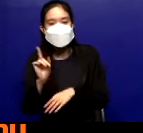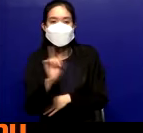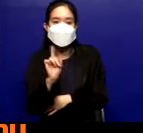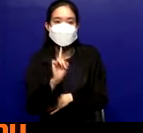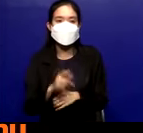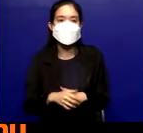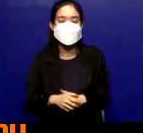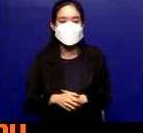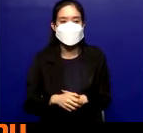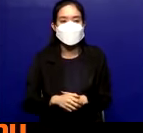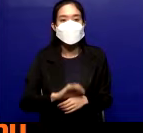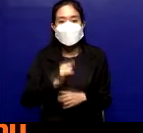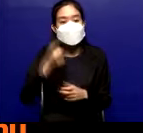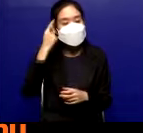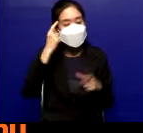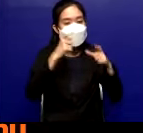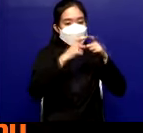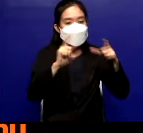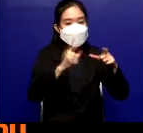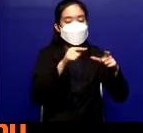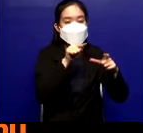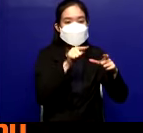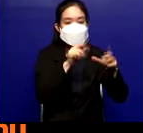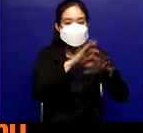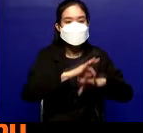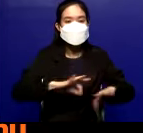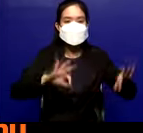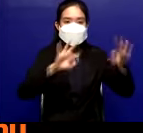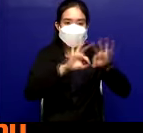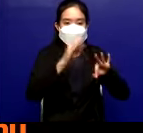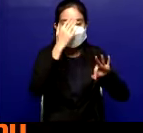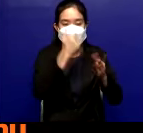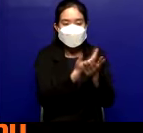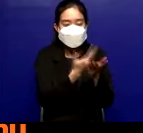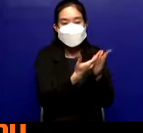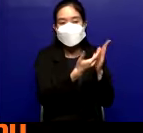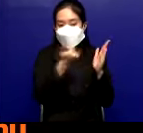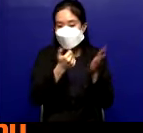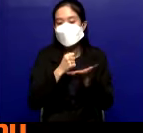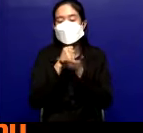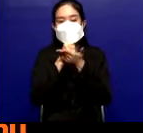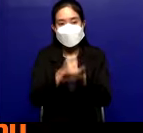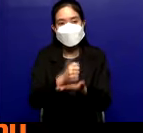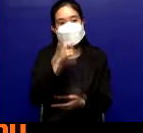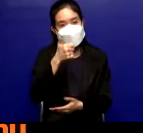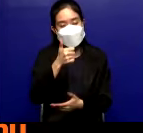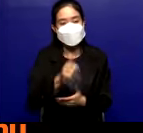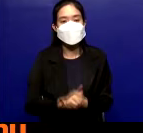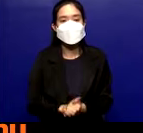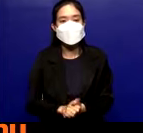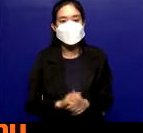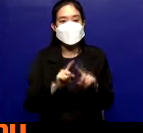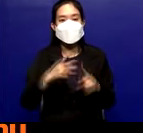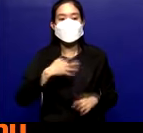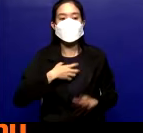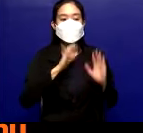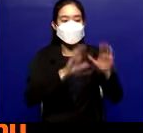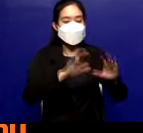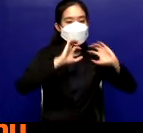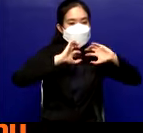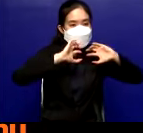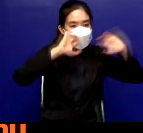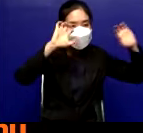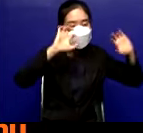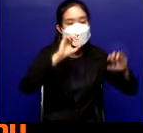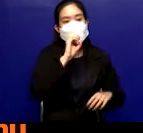คือความหวังเดียวในยามเจ็บไข้ได้ป่วยของพวกเขานะคะและดิฉันก็อยากให้นายกรัฐมนตรีและรัฐมนตรีทั้งหลายเนี่ยได้รับสวัสดิการ